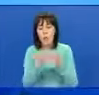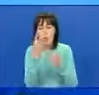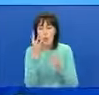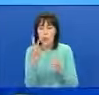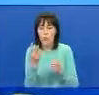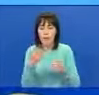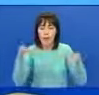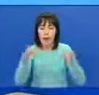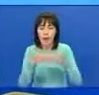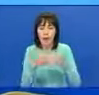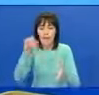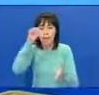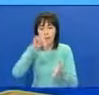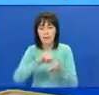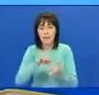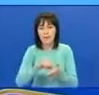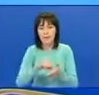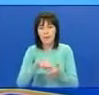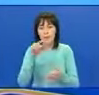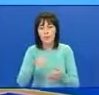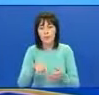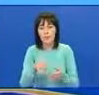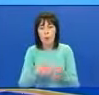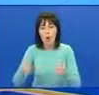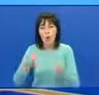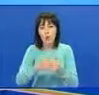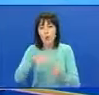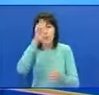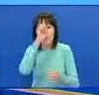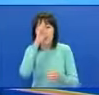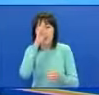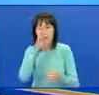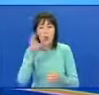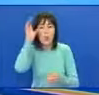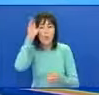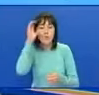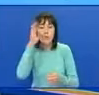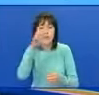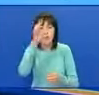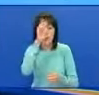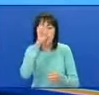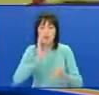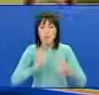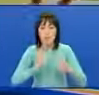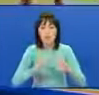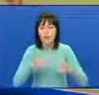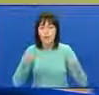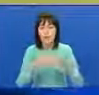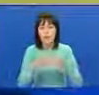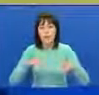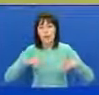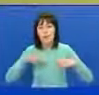12 команда қатысып жатыр. Оның ішінен көршілес елдерден қазір келген Өзбекстанның Гуйнуткор академиясы келіп отыр. Ақтысында